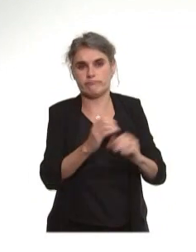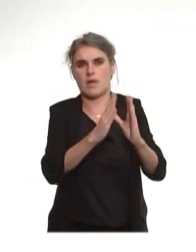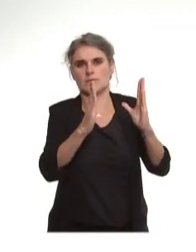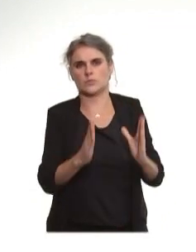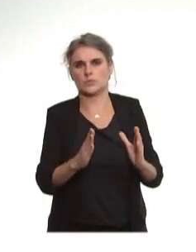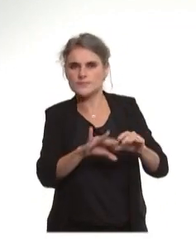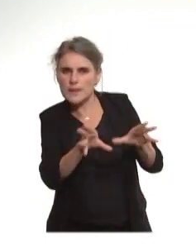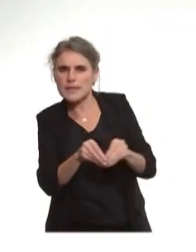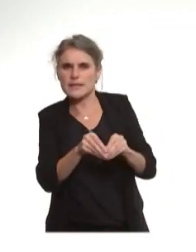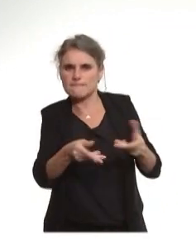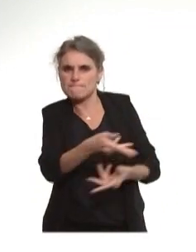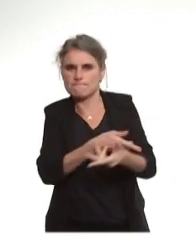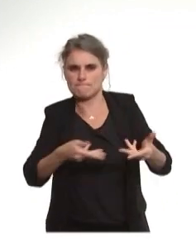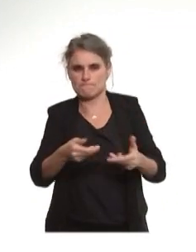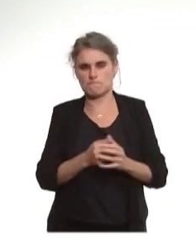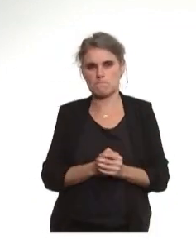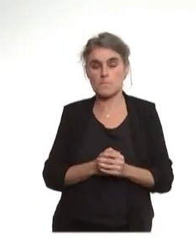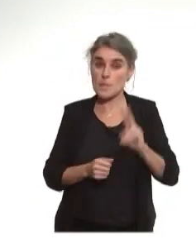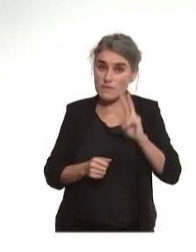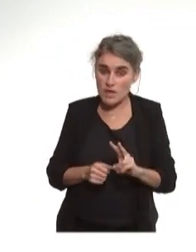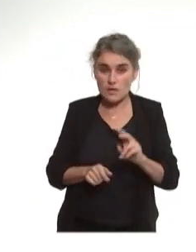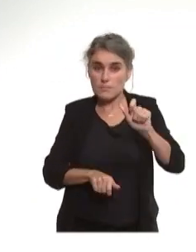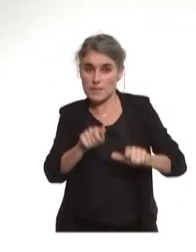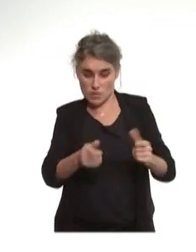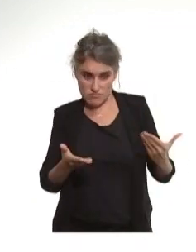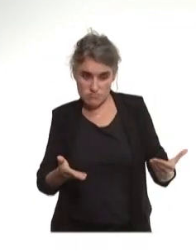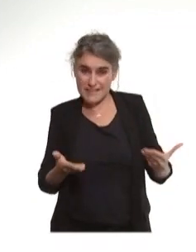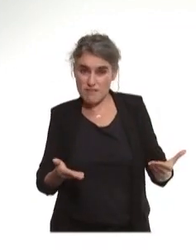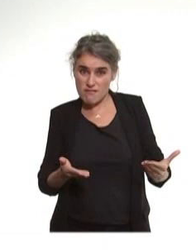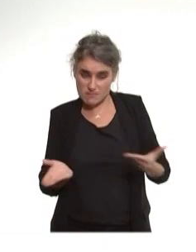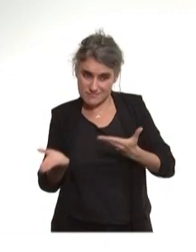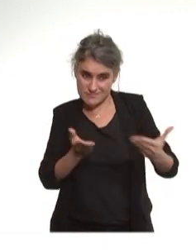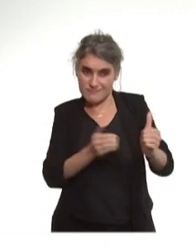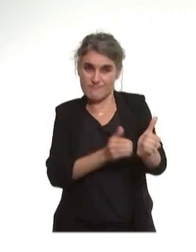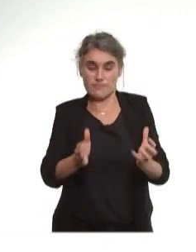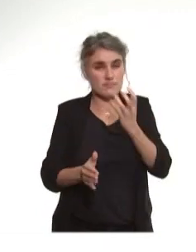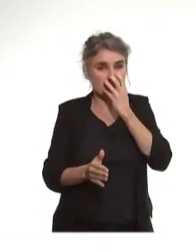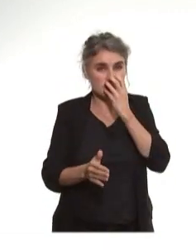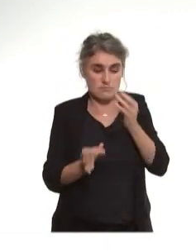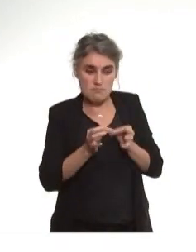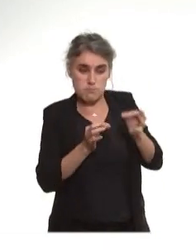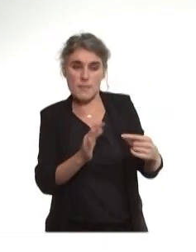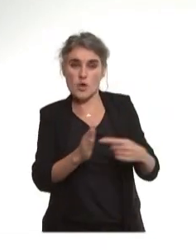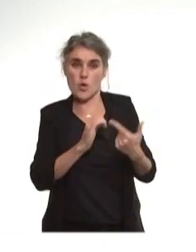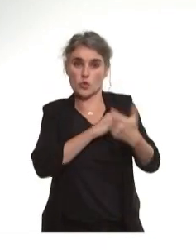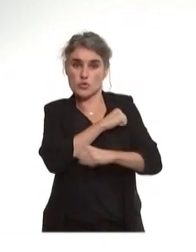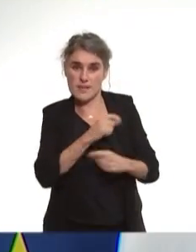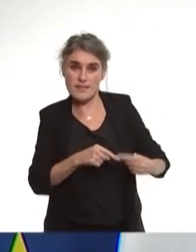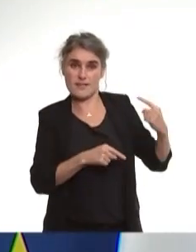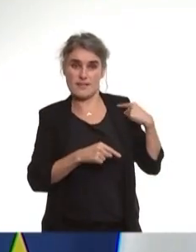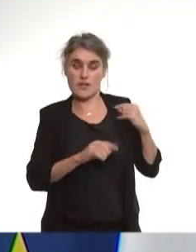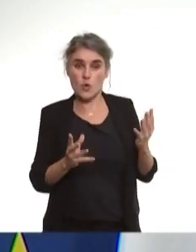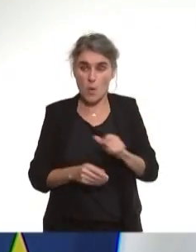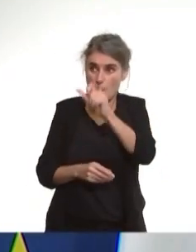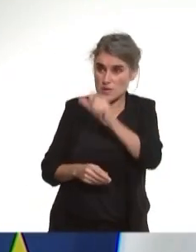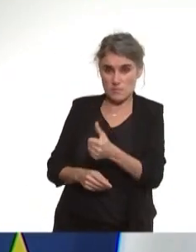que les malades qui sont aujourd'hui en réanimation ont été contaminées il y a deux semaines par des gens qui ne savaient pas eux mêmes qu'ils étaient contagieux souvent parce